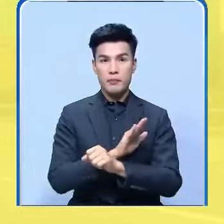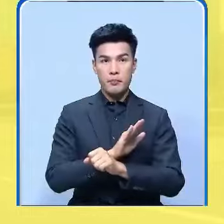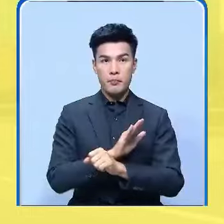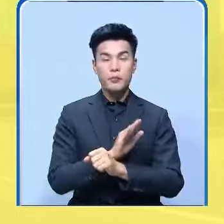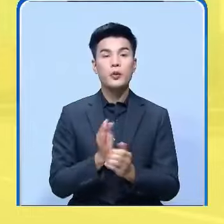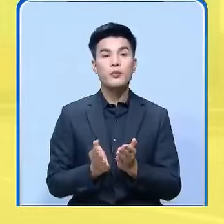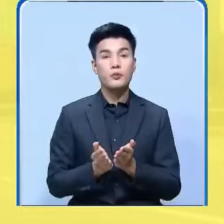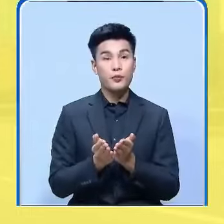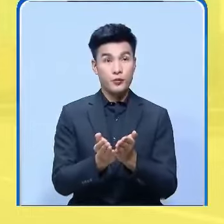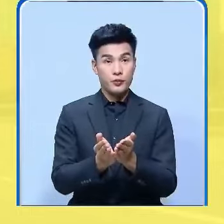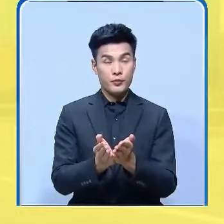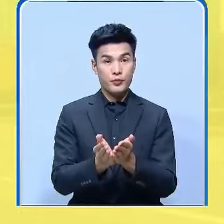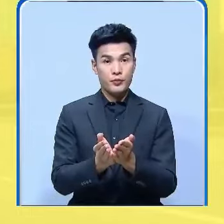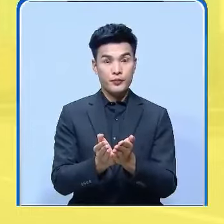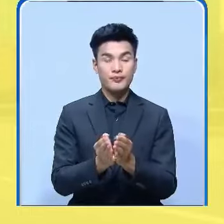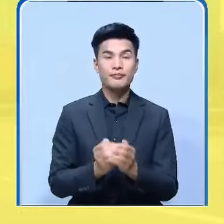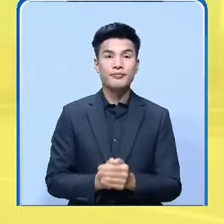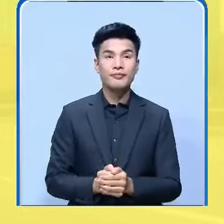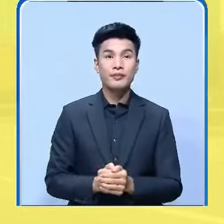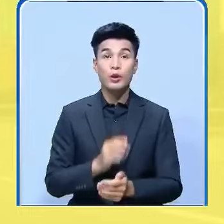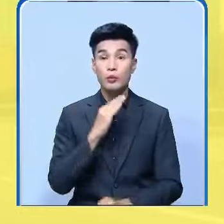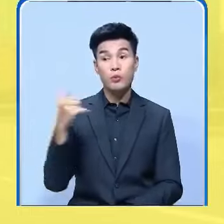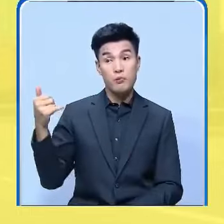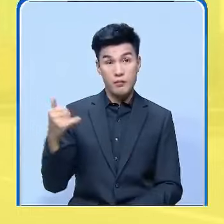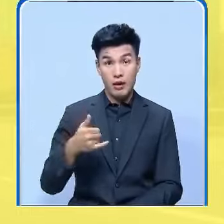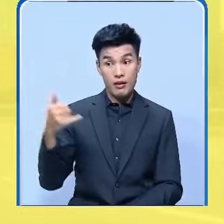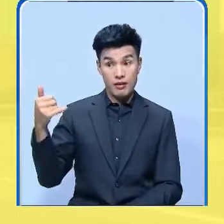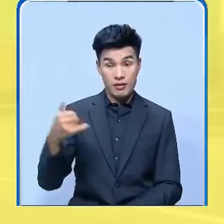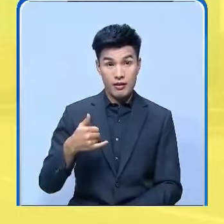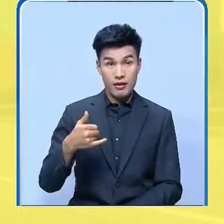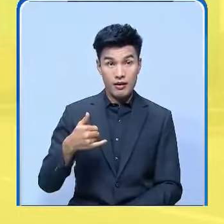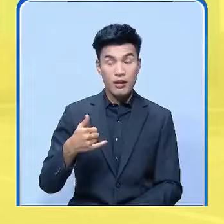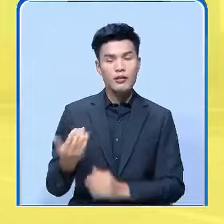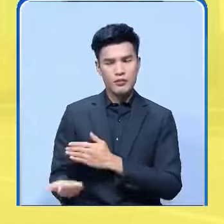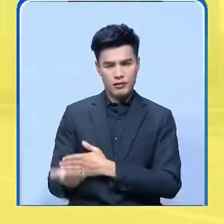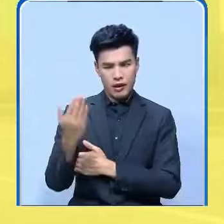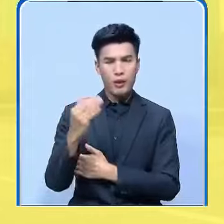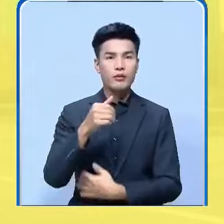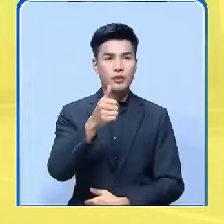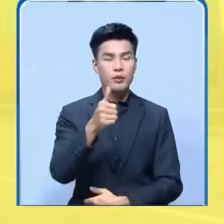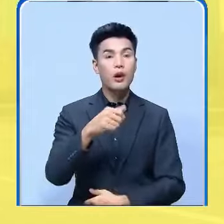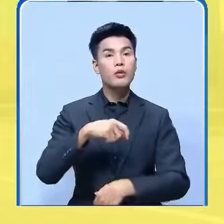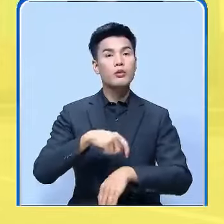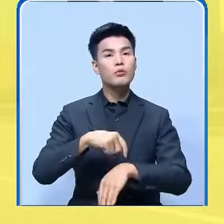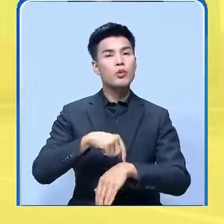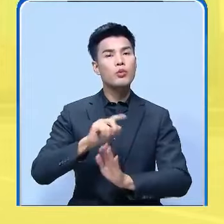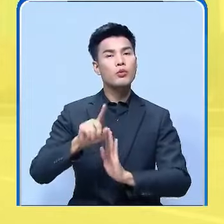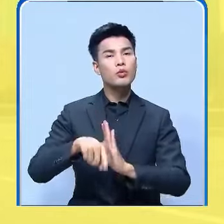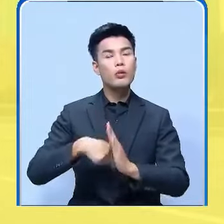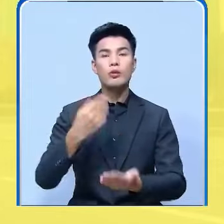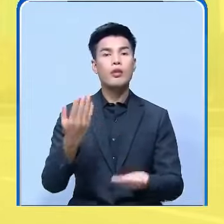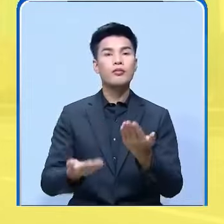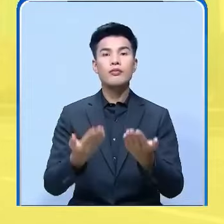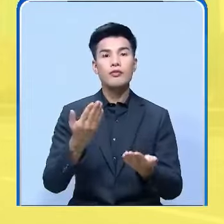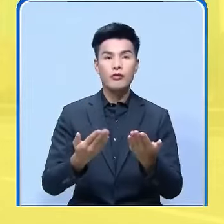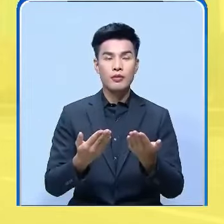แล้วก็วันมาเนี่ยก็แบบคุยมาเช้าอ่ะ คุ ยมาเช้าก ี่ชั่วโมงครับดูกี่ชั่วโมง แล้วแต่ครับ